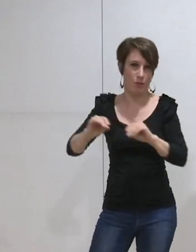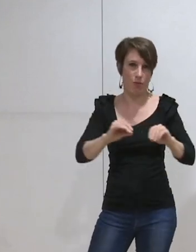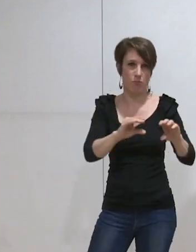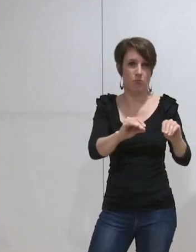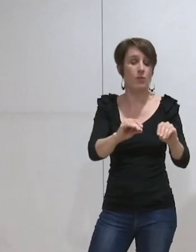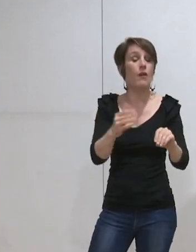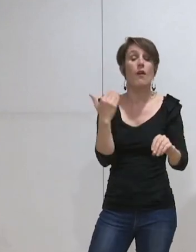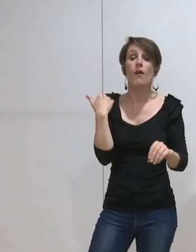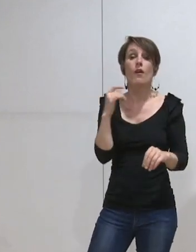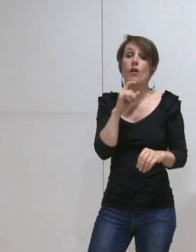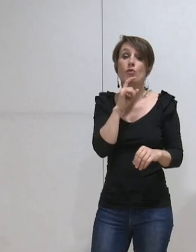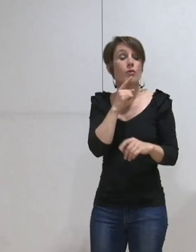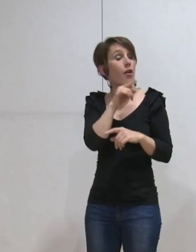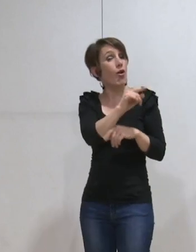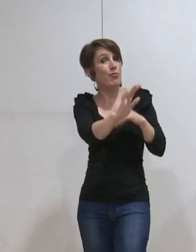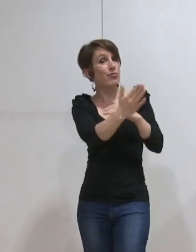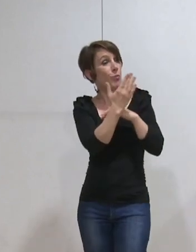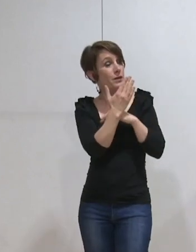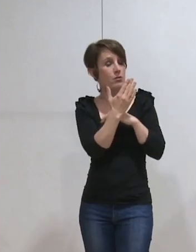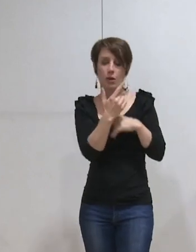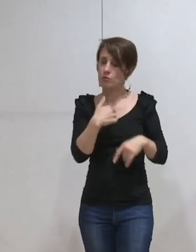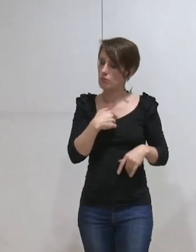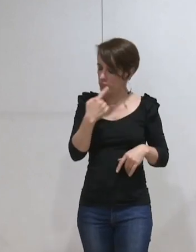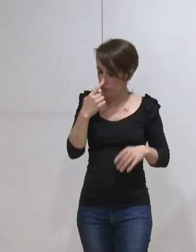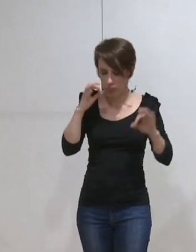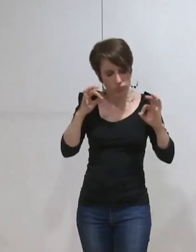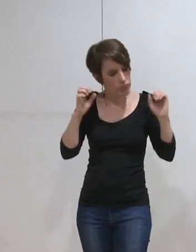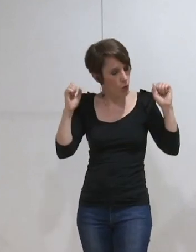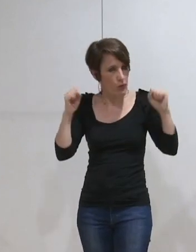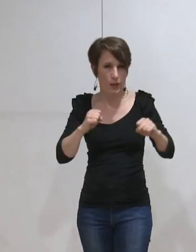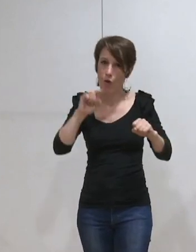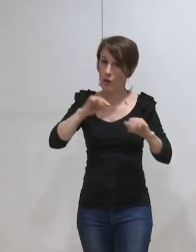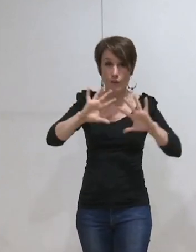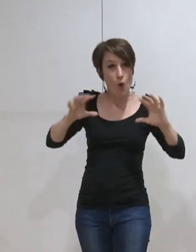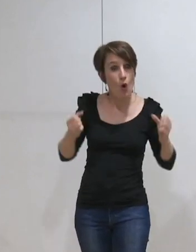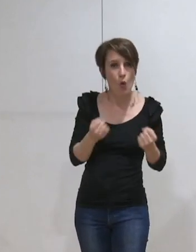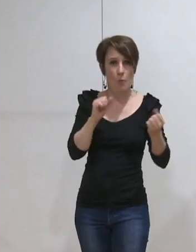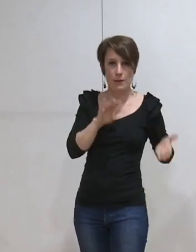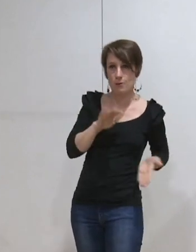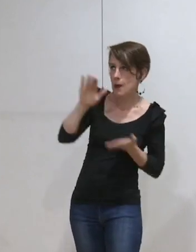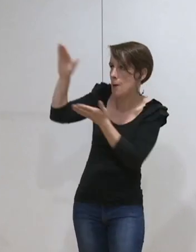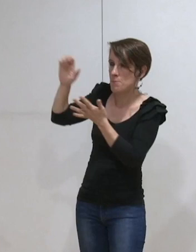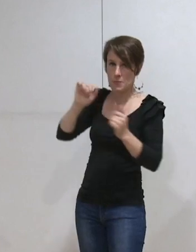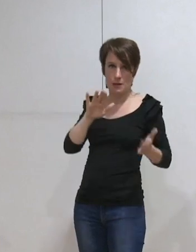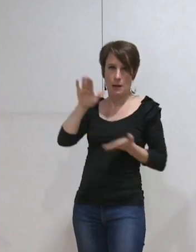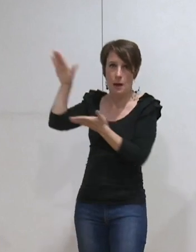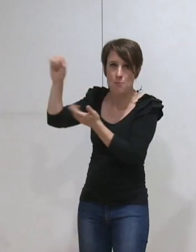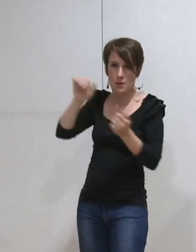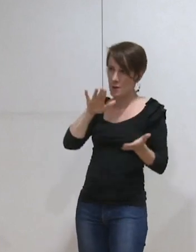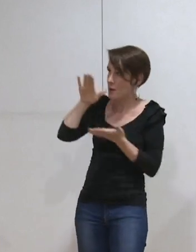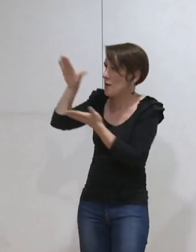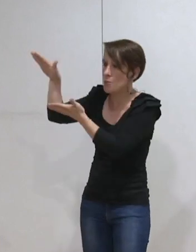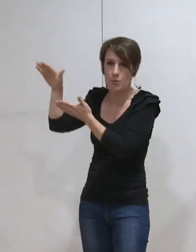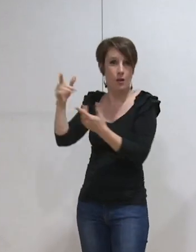sa présentation la nécessité voir l'obligation de procéder au transfert des compétences transfer des ressources